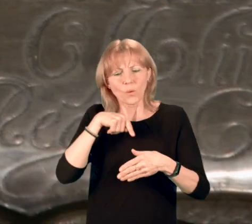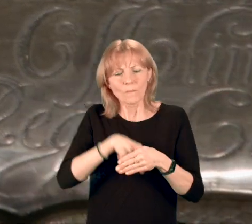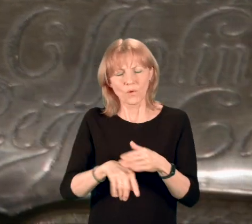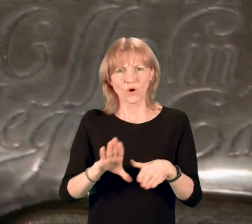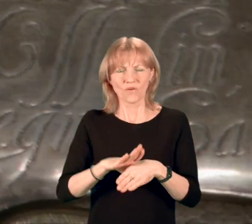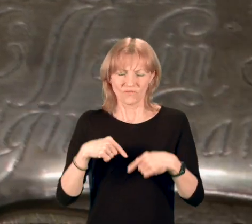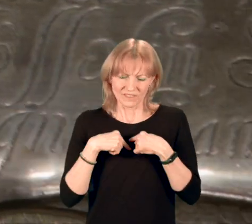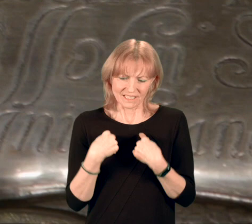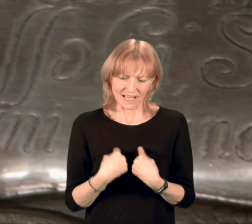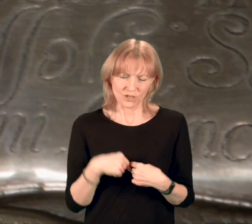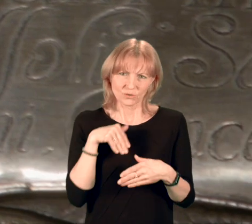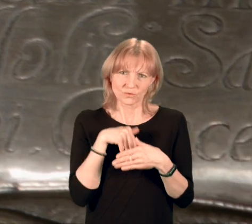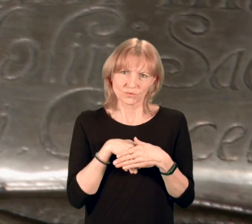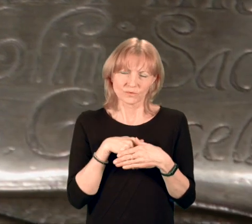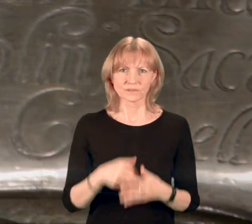serca.